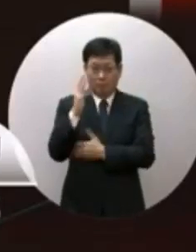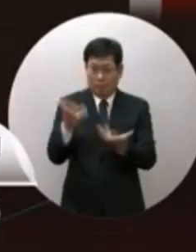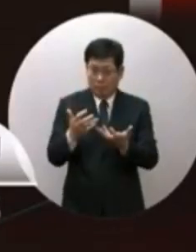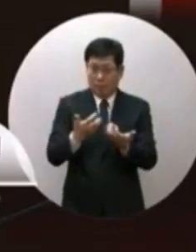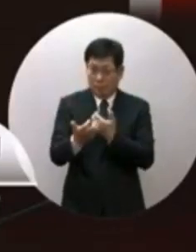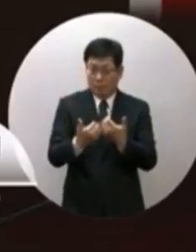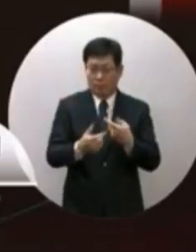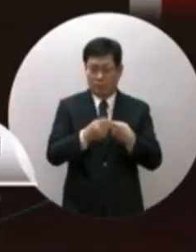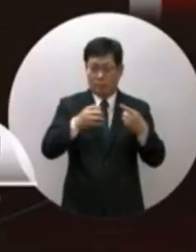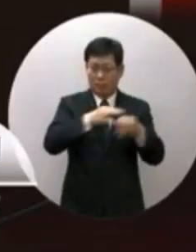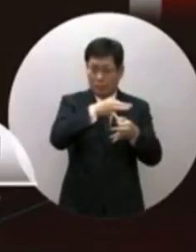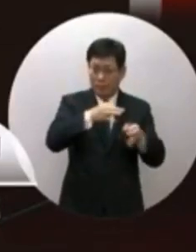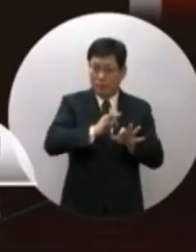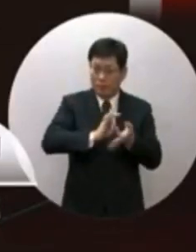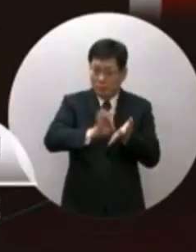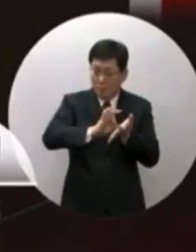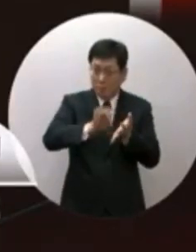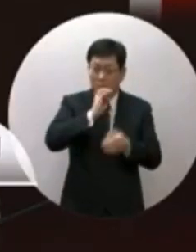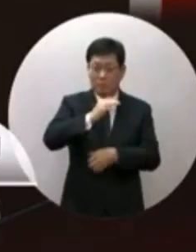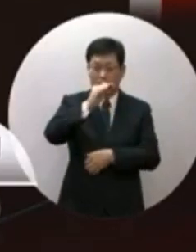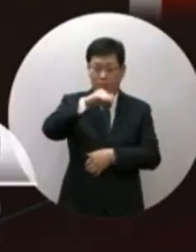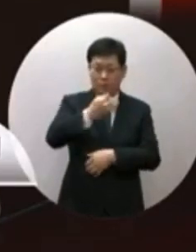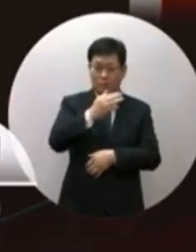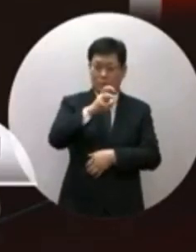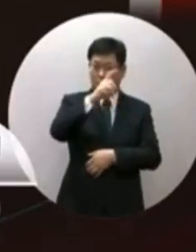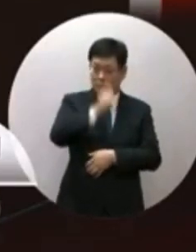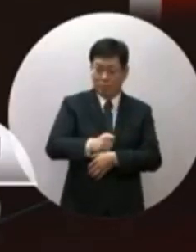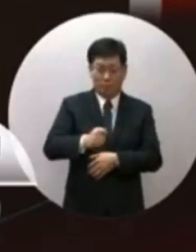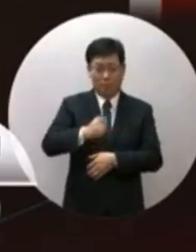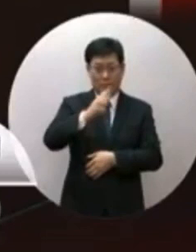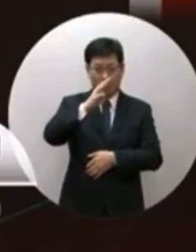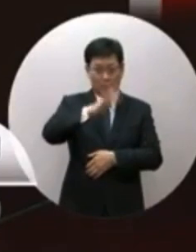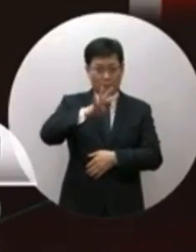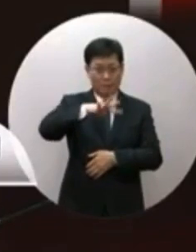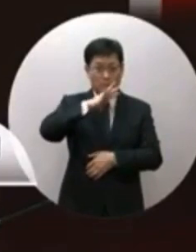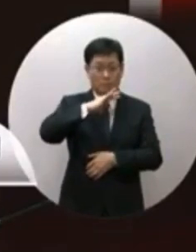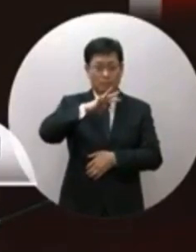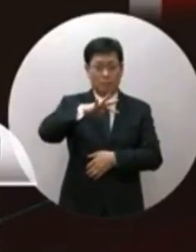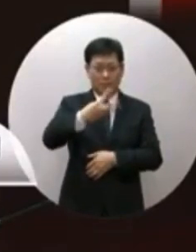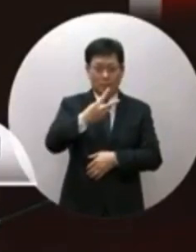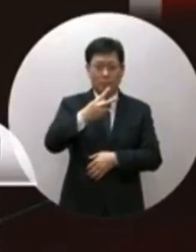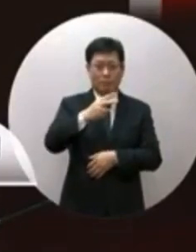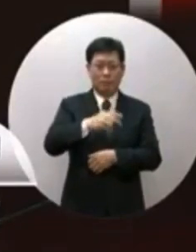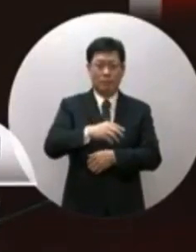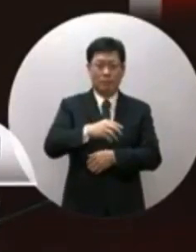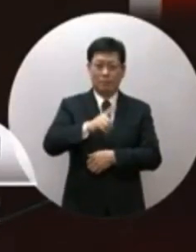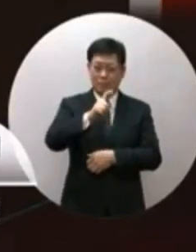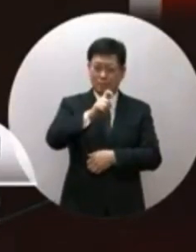形如下：经济发展支出980亿4218